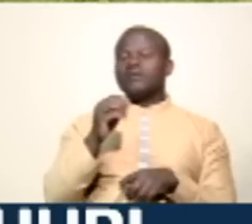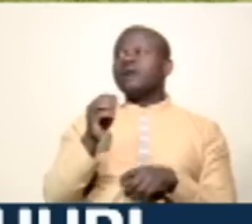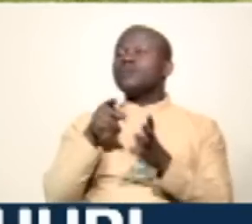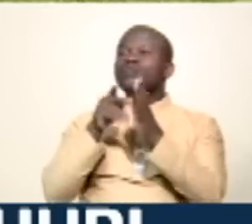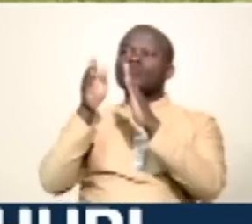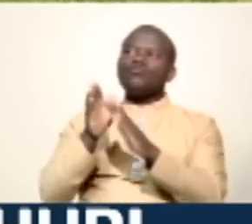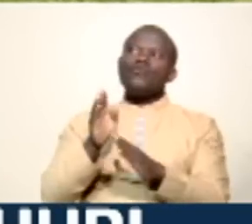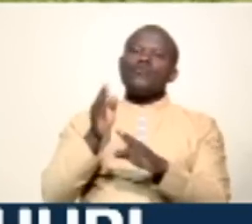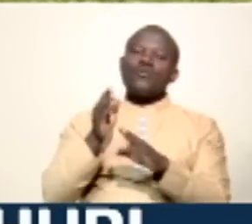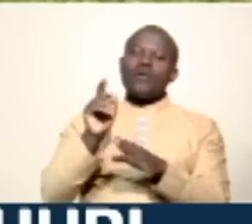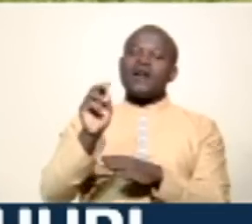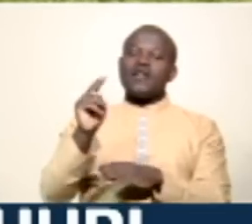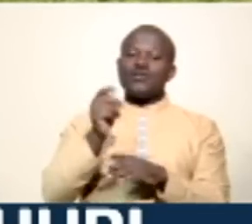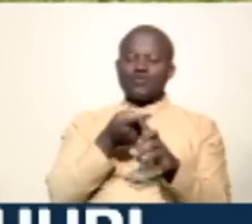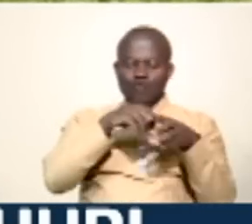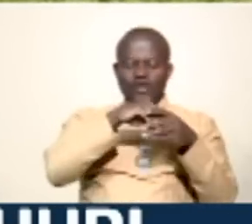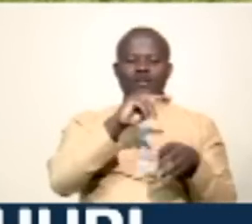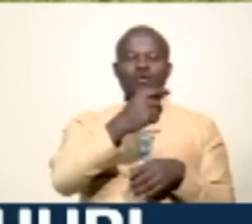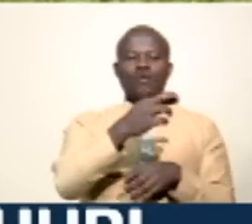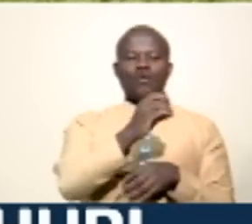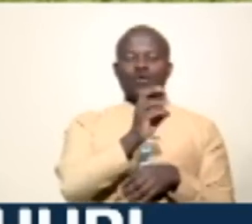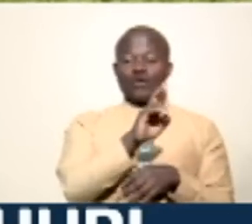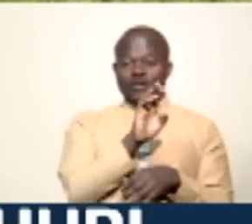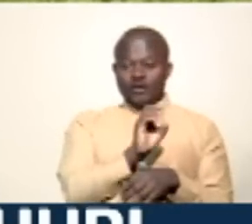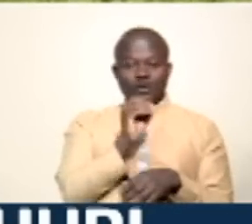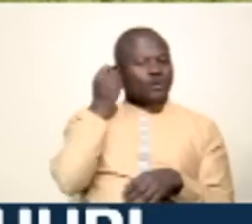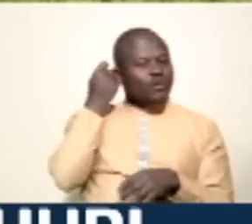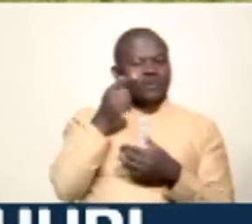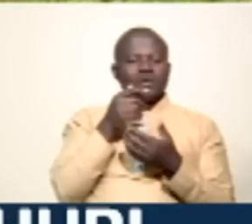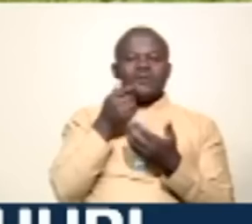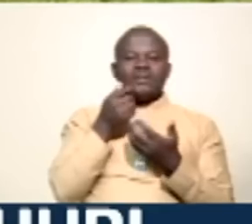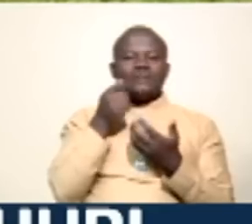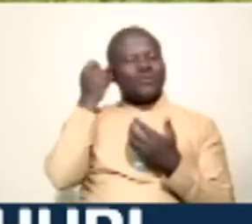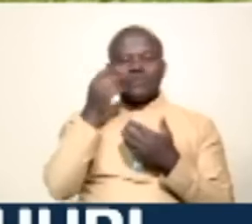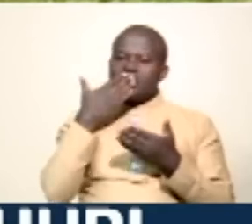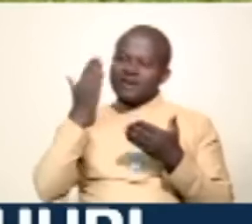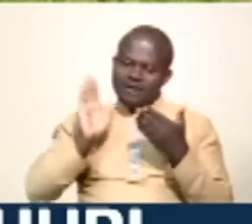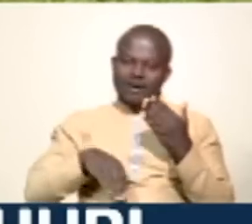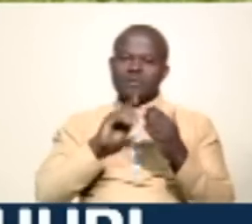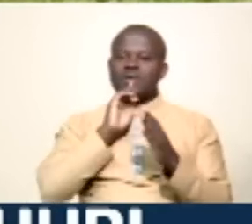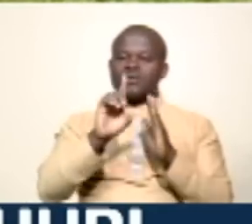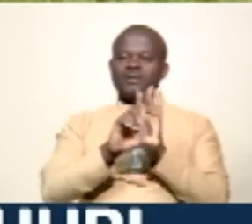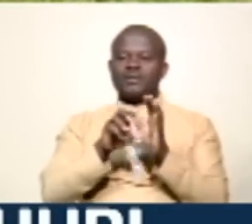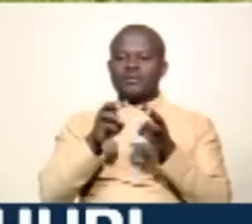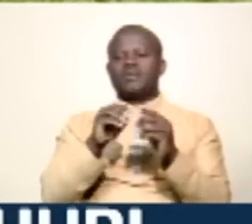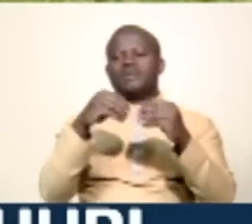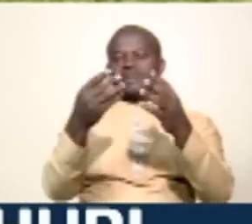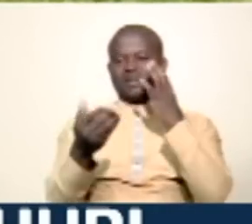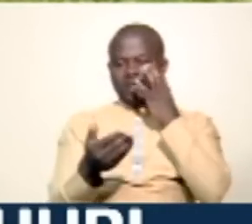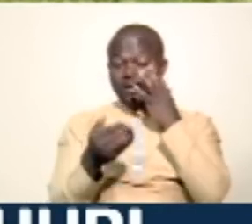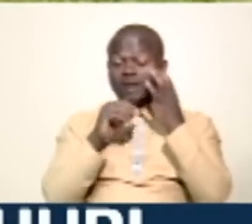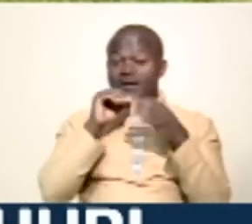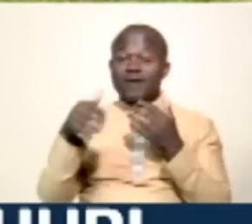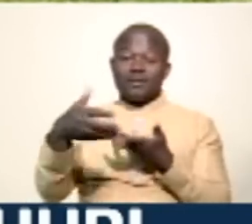uturiye Kayonza uvuye hanga hangororero ubwo urumva ni interpretation ni ukumva nabi amabwiriza uko yatanzwe si